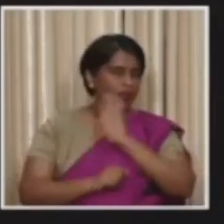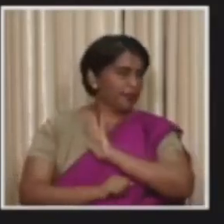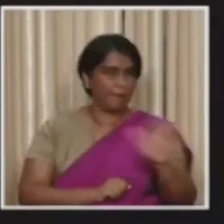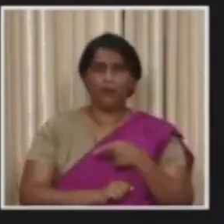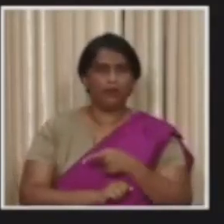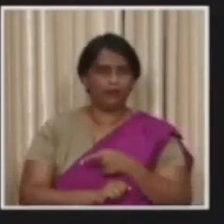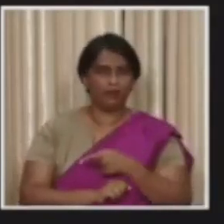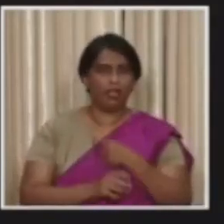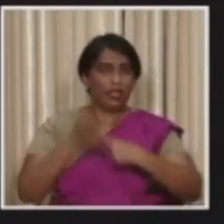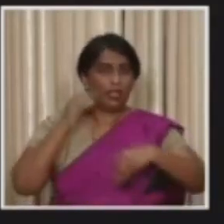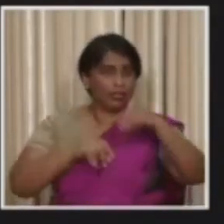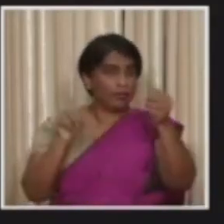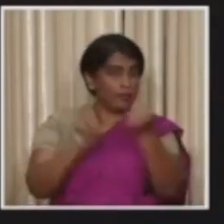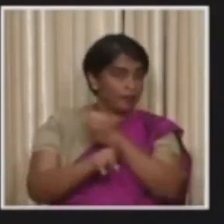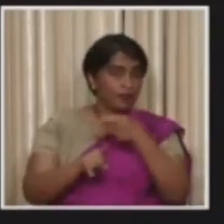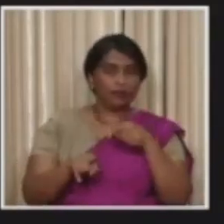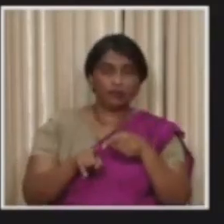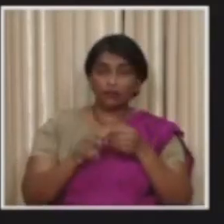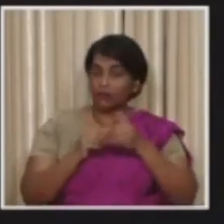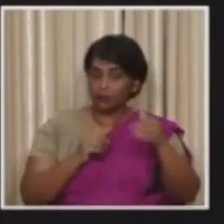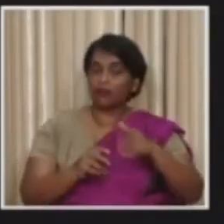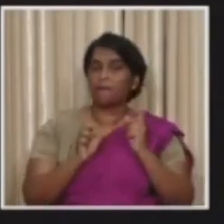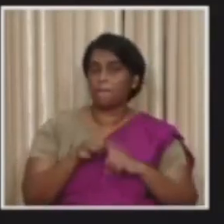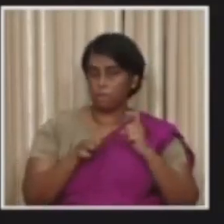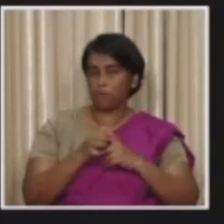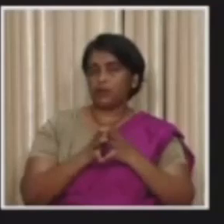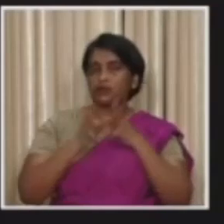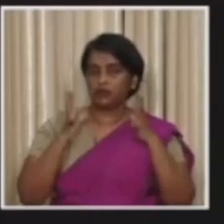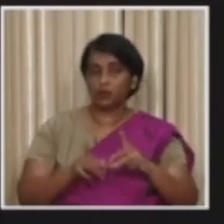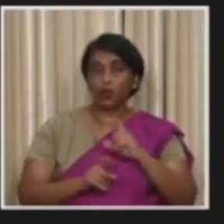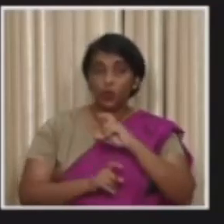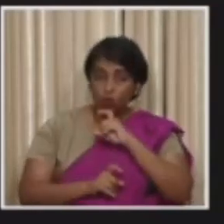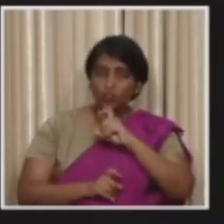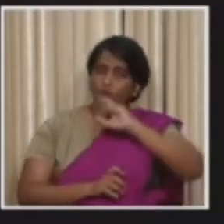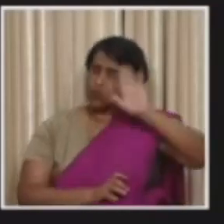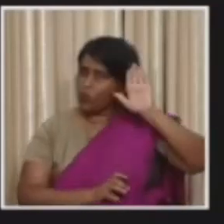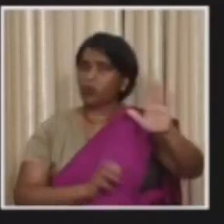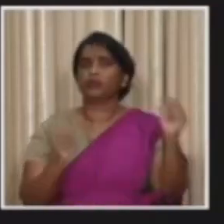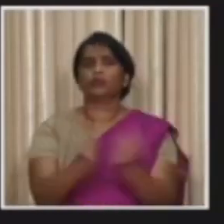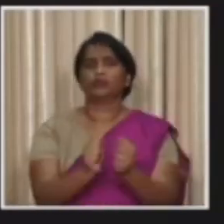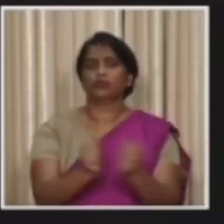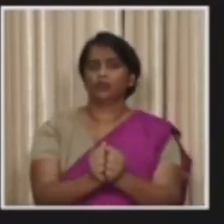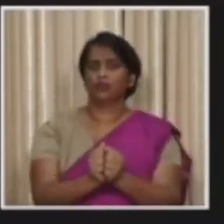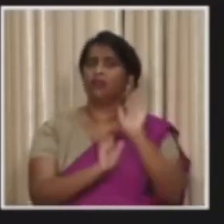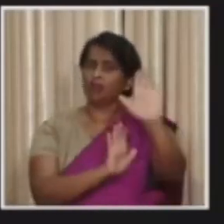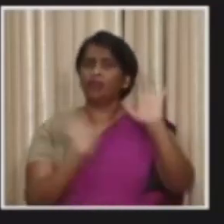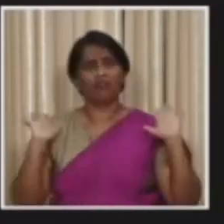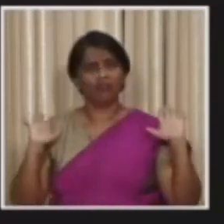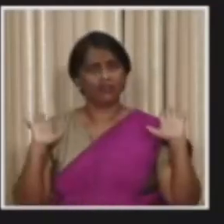එකයි. දේශපාලනීකරණය කරොත් තමයි මේ ප්‍රශ්නේ මතුවෙන්නේ. උසාවියට උසාවියේ වැඩේ කරලා දෙන්න කරන්න දුන්නා නම්